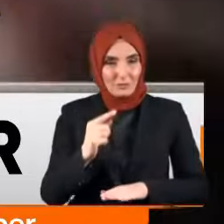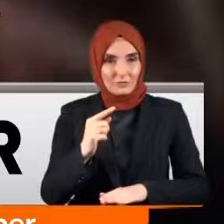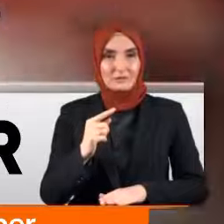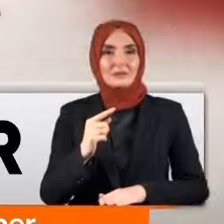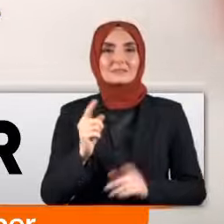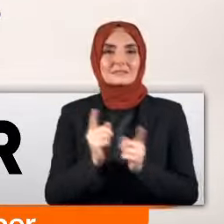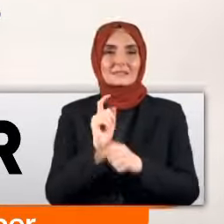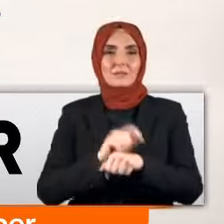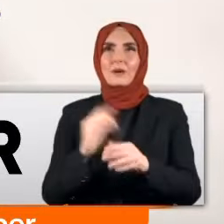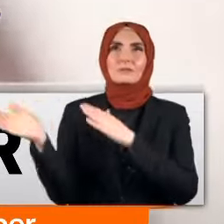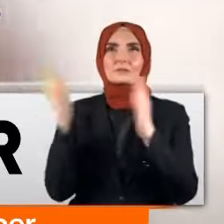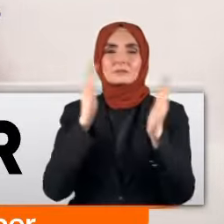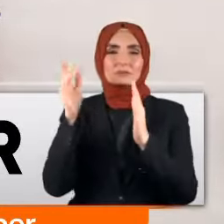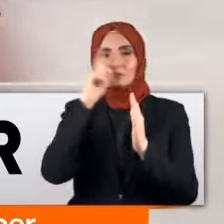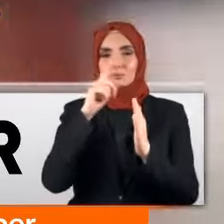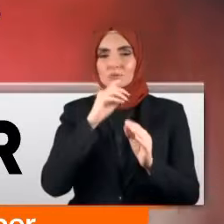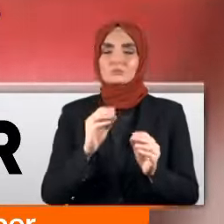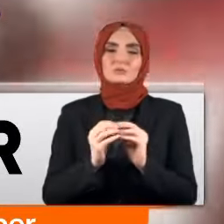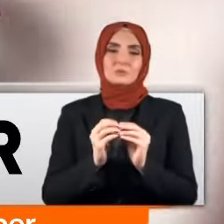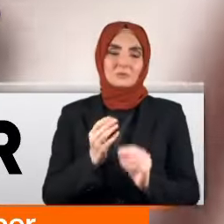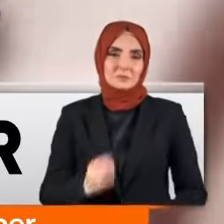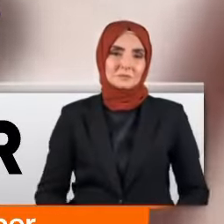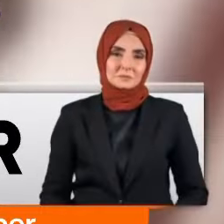yakalanmıştı. Gemi batıyor.